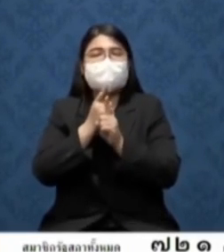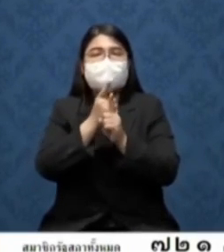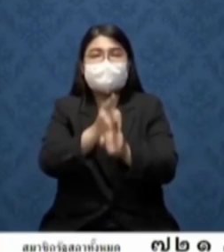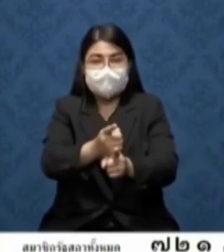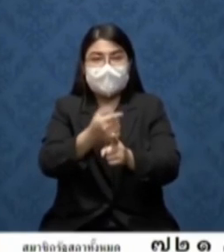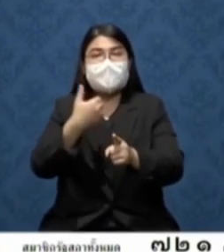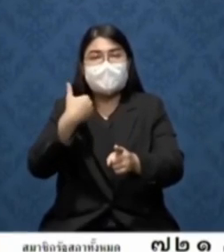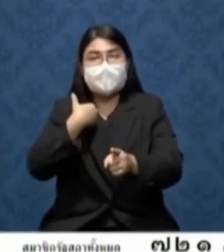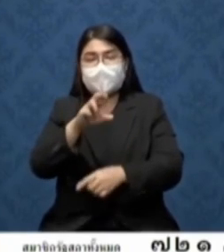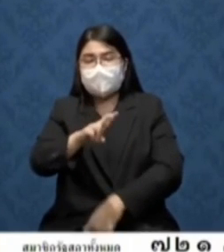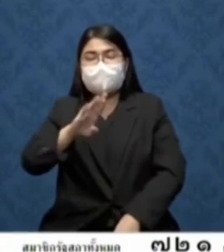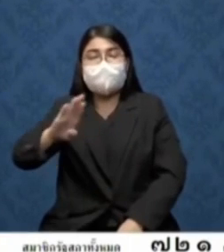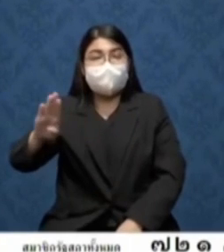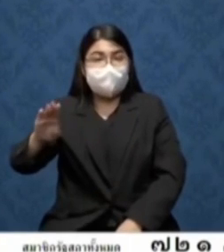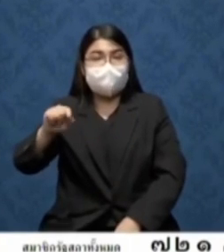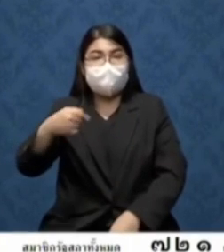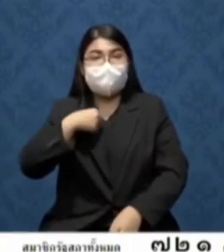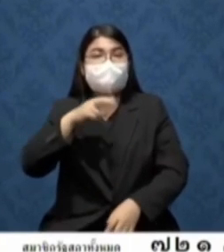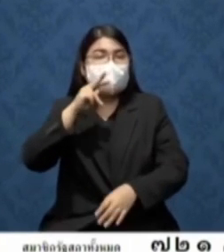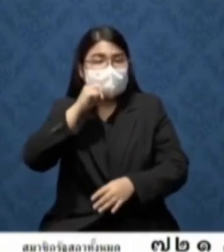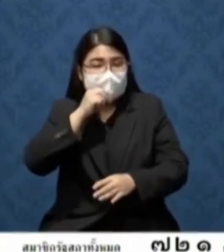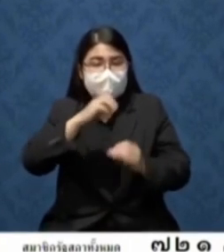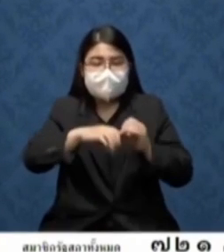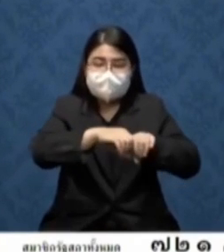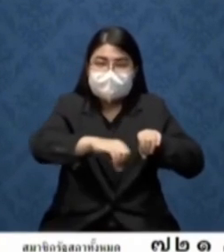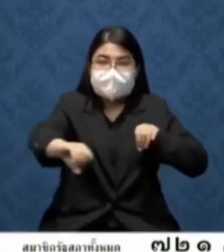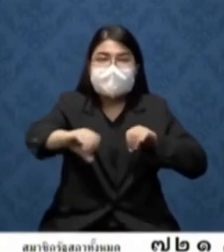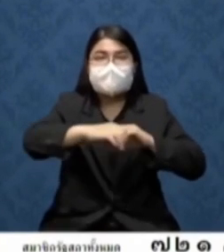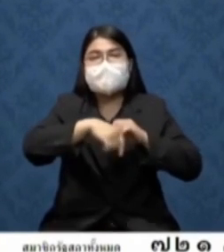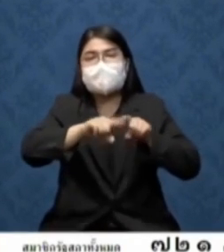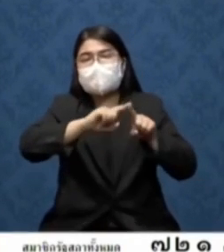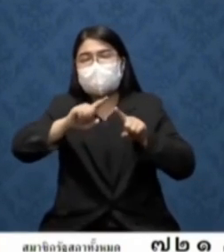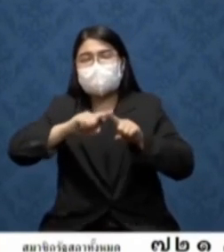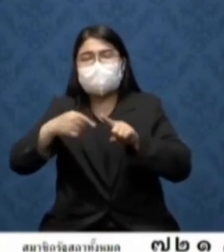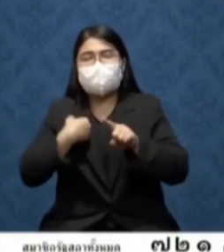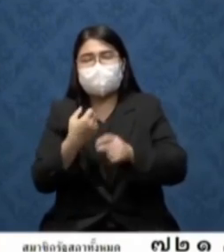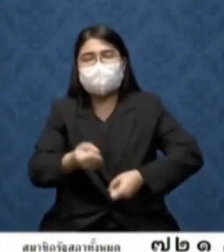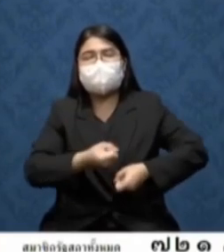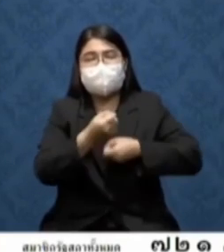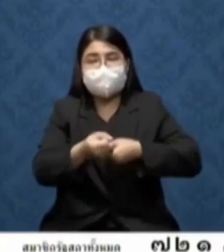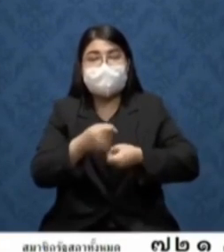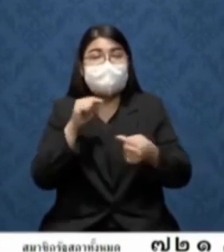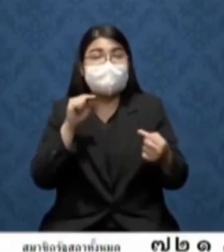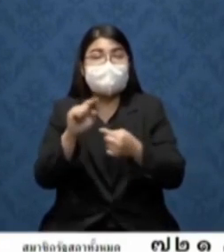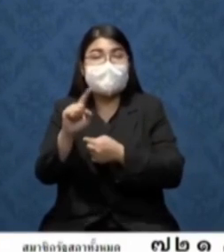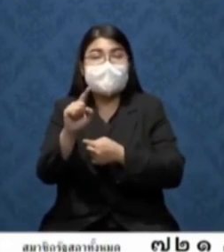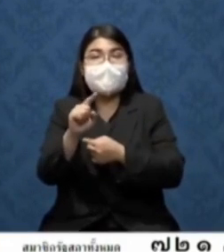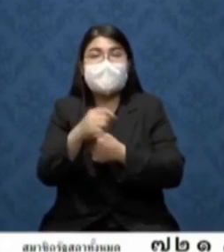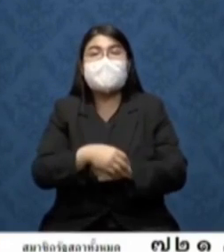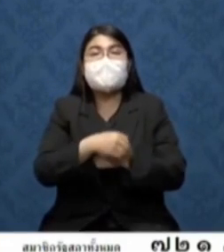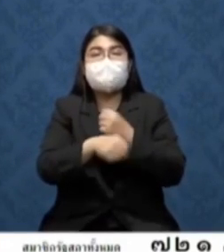ครอบคลุม 100% ของพื้นที่การเกษตรในปีพ.ศ. 2648หรืออีก83ปี